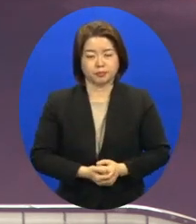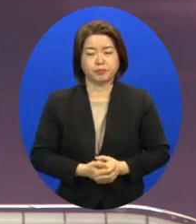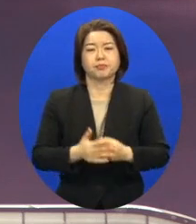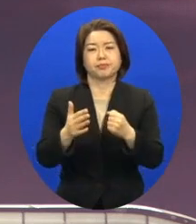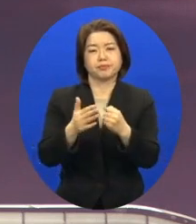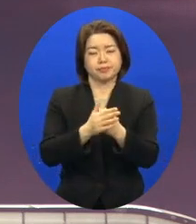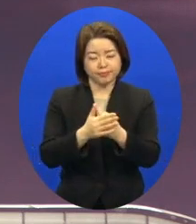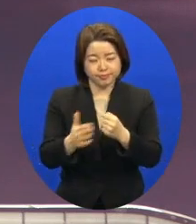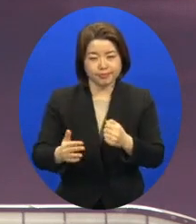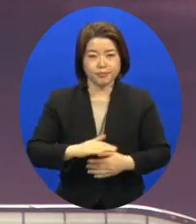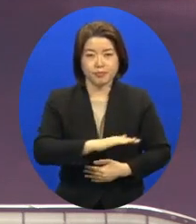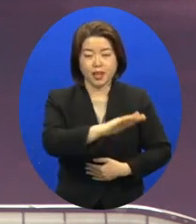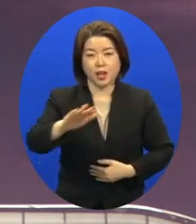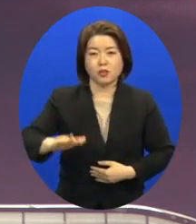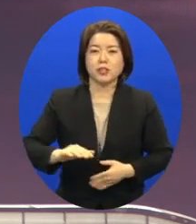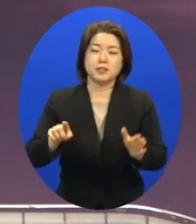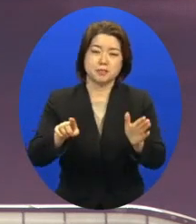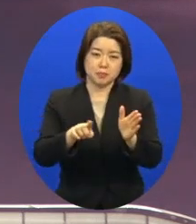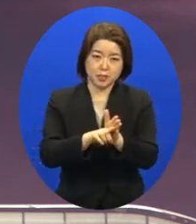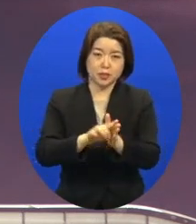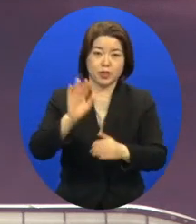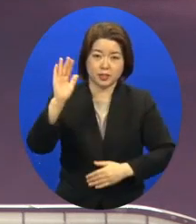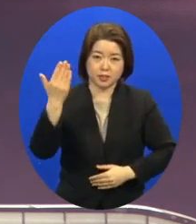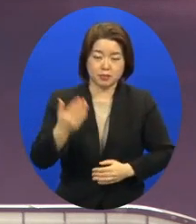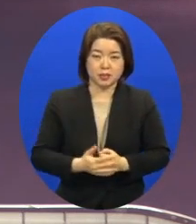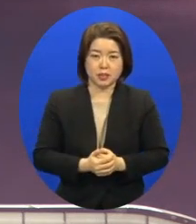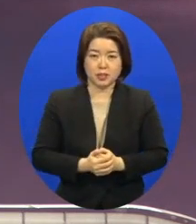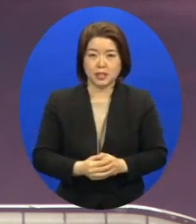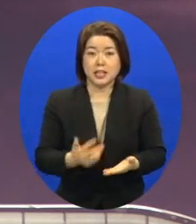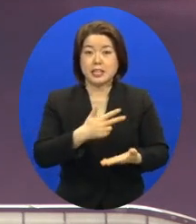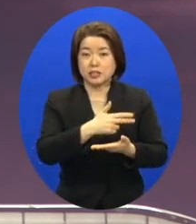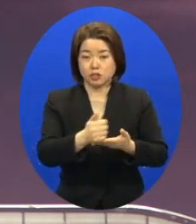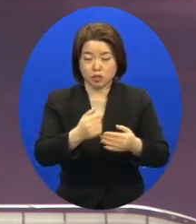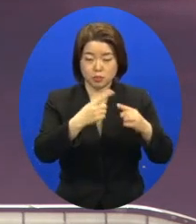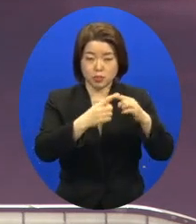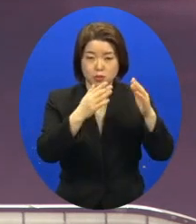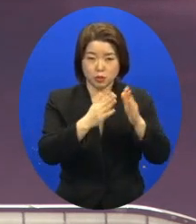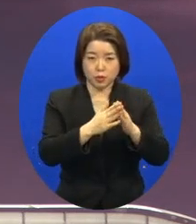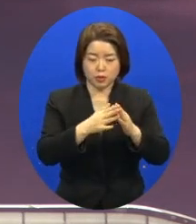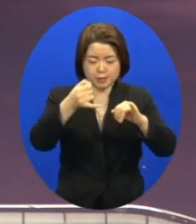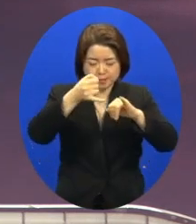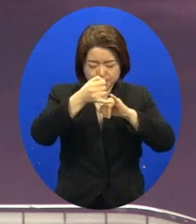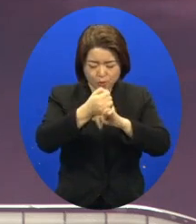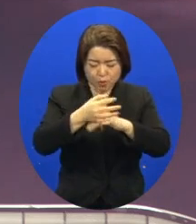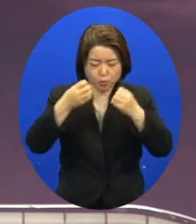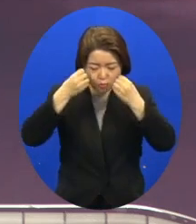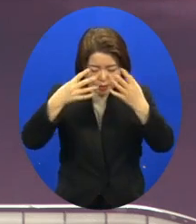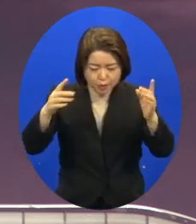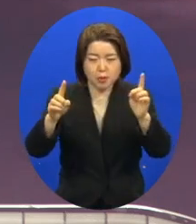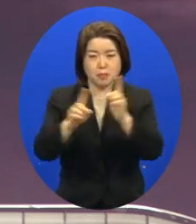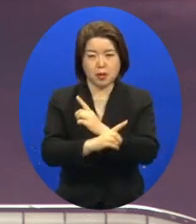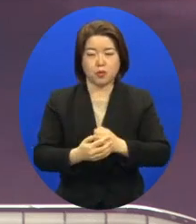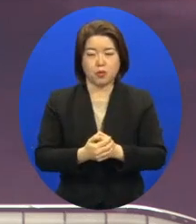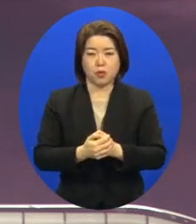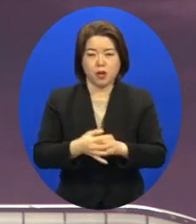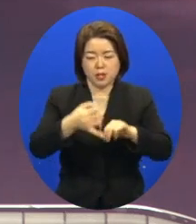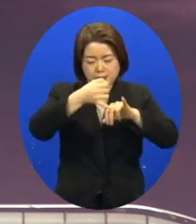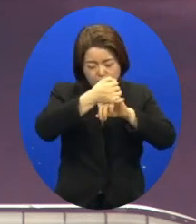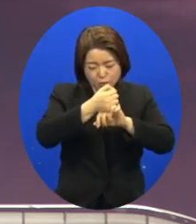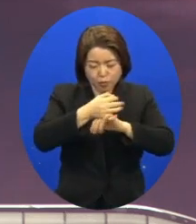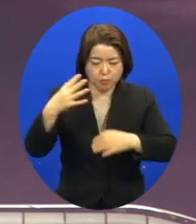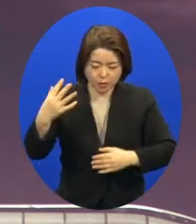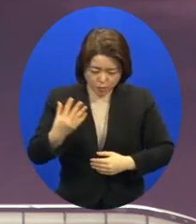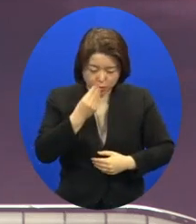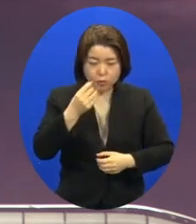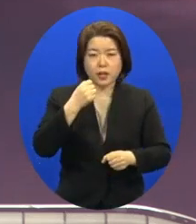그러므로 우리는 믿어야 됩니다. 주님이 교회를 반드시 새롭게 하실 것이다. 반드시 거룩하게 만드실